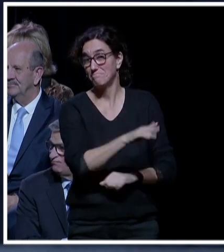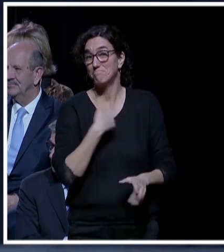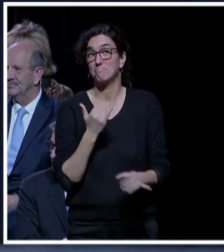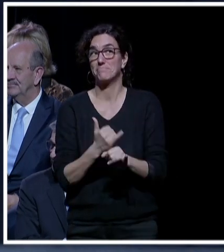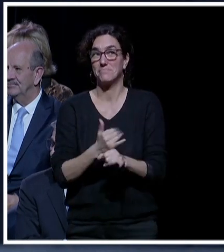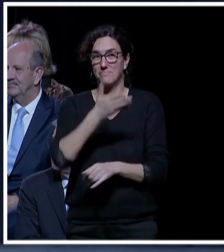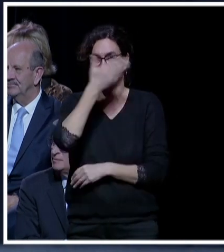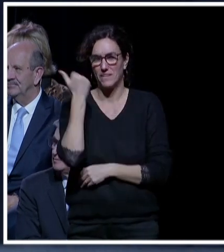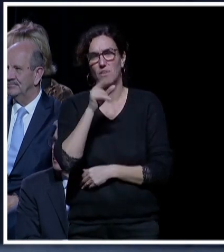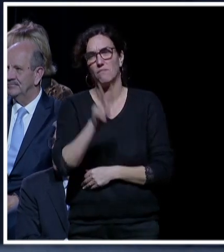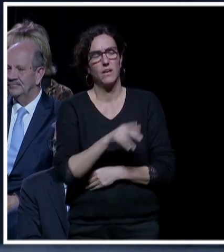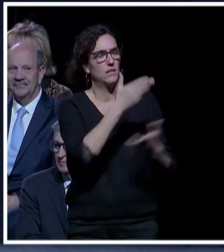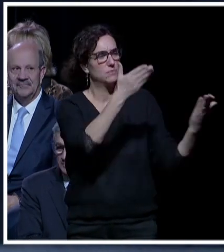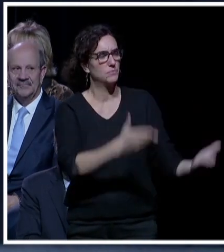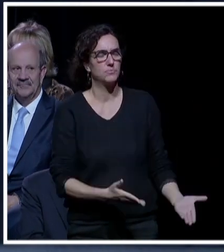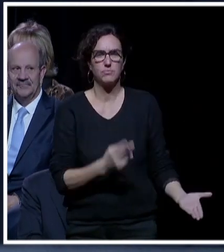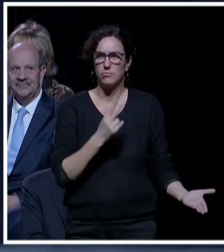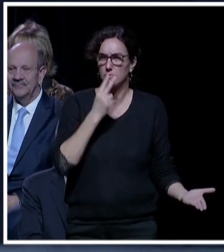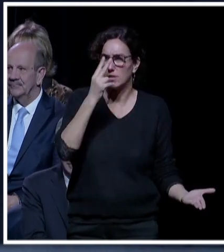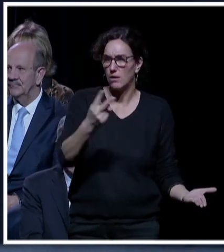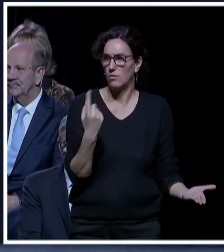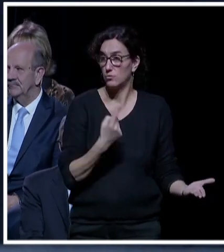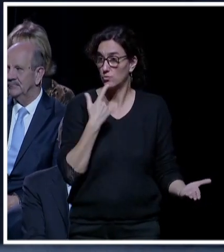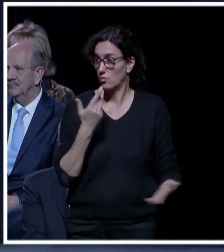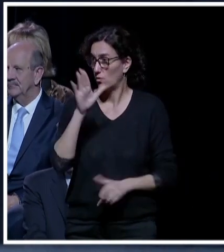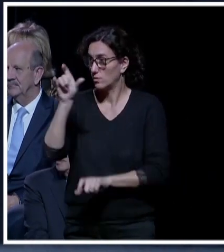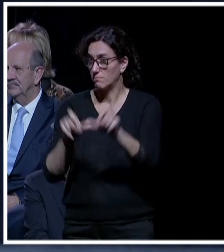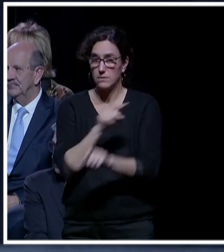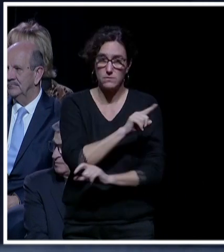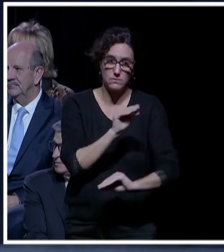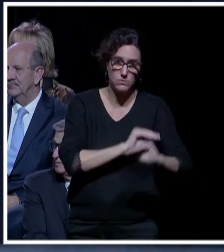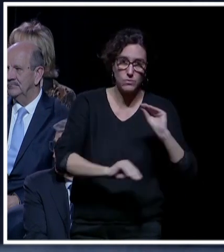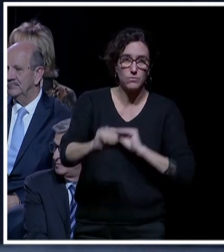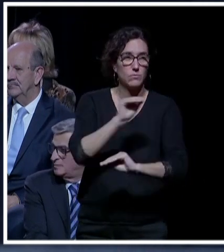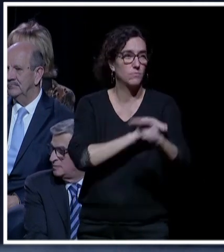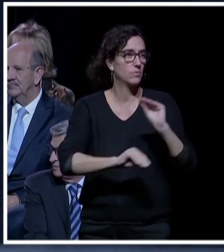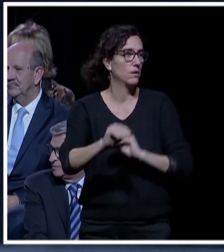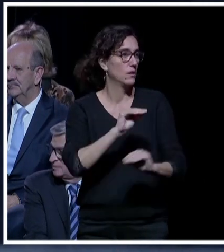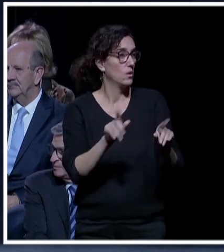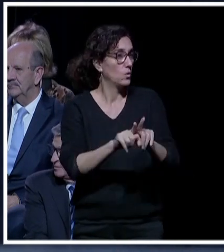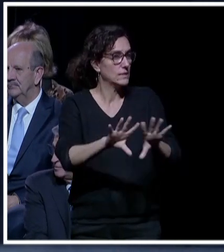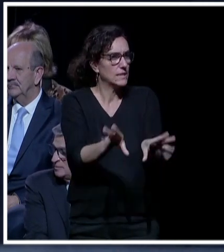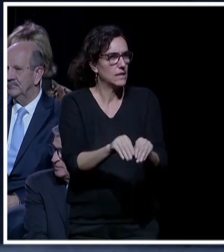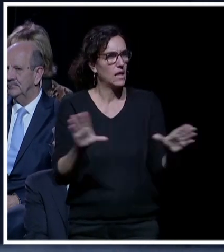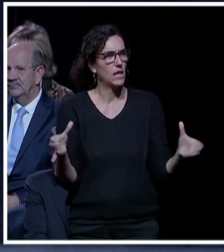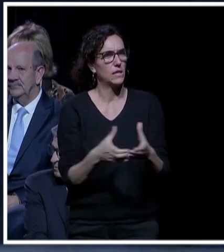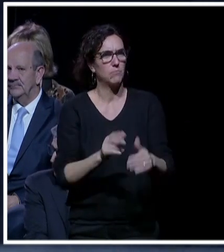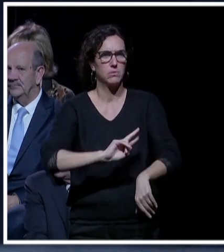il a du talent, de l'attention pour les autres. Et il est un chef d'équipe qui est tout à